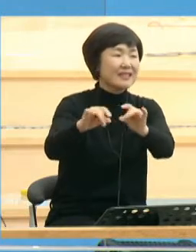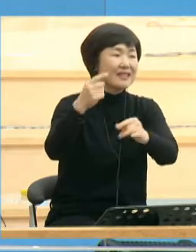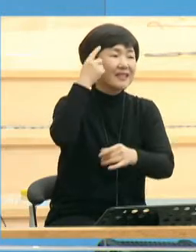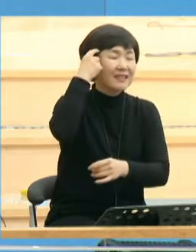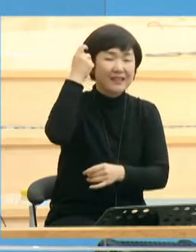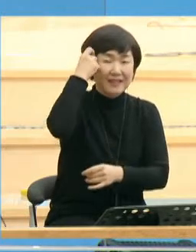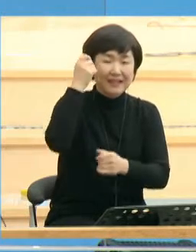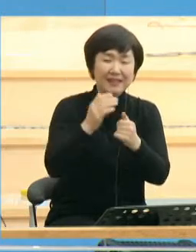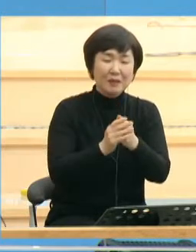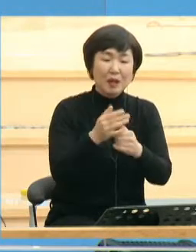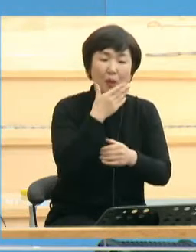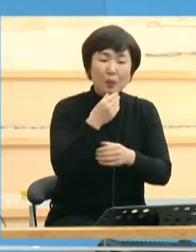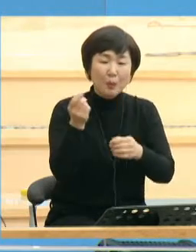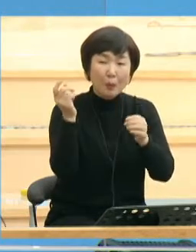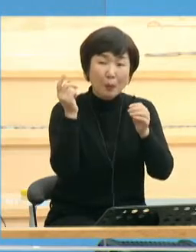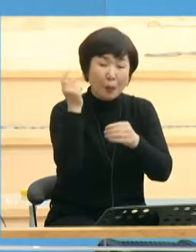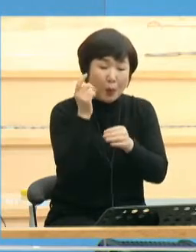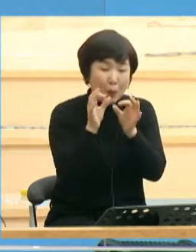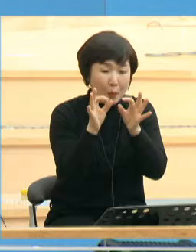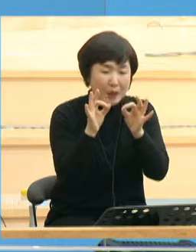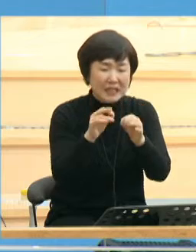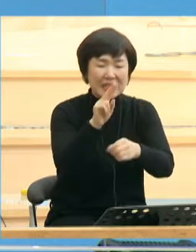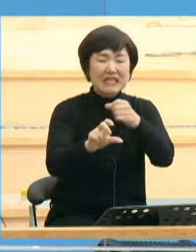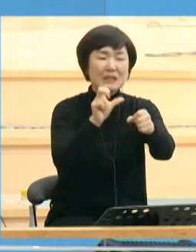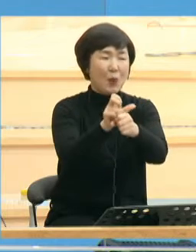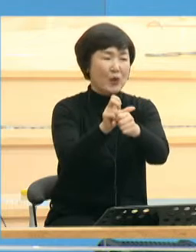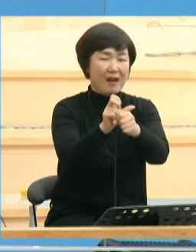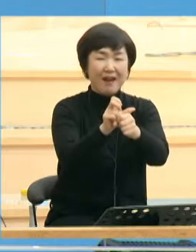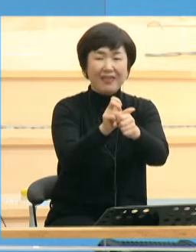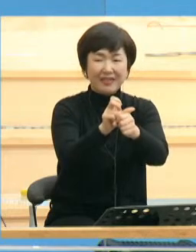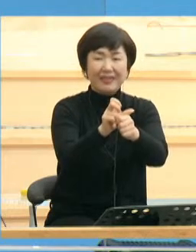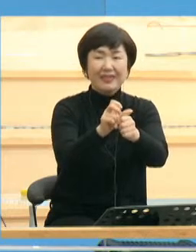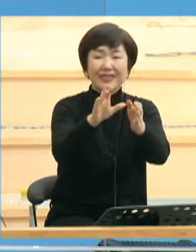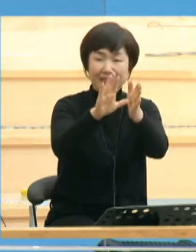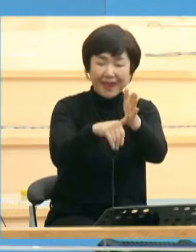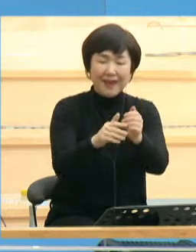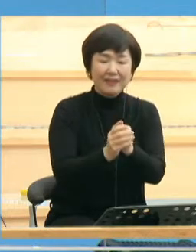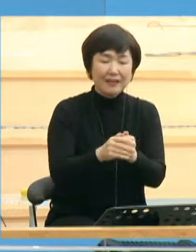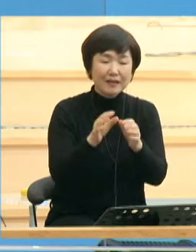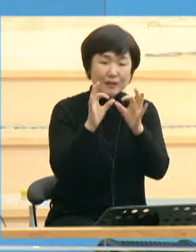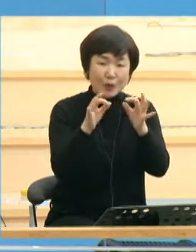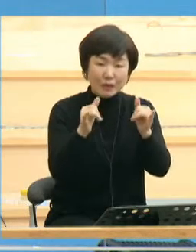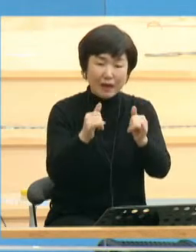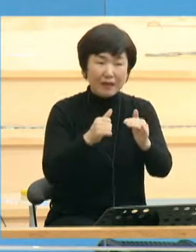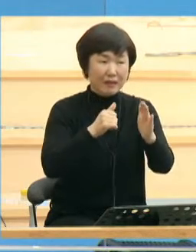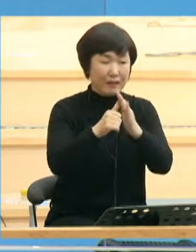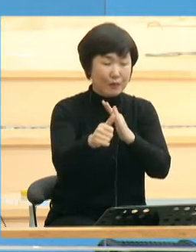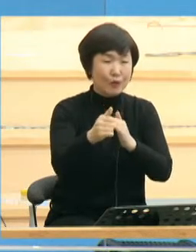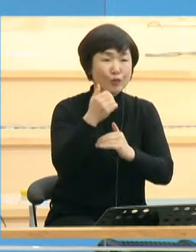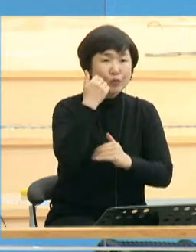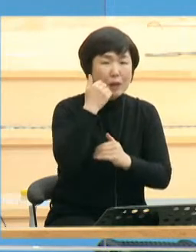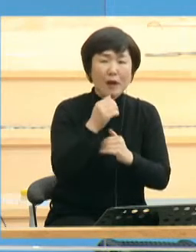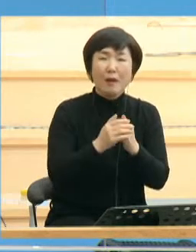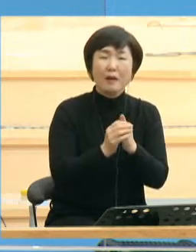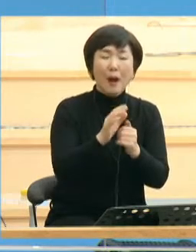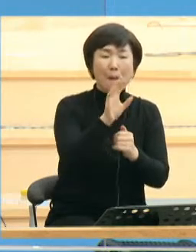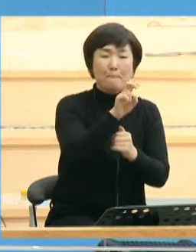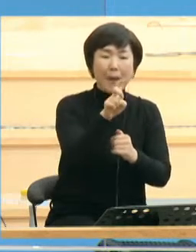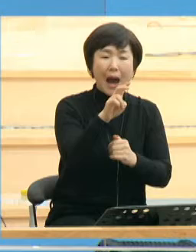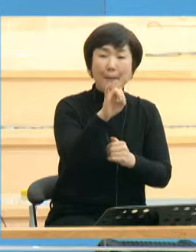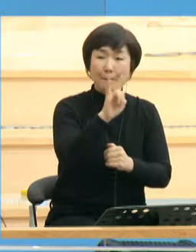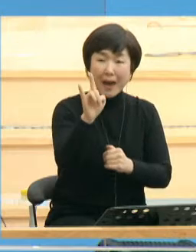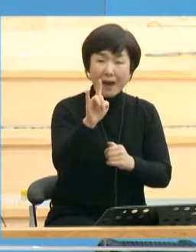조금 지났는데 그 당시의 조선 선교를 감당 해 떤 3 엘마 폐 선교사님 그리고 평신도 대표로